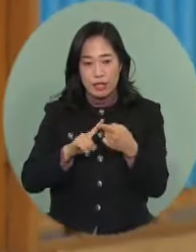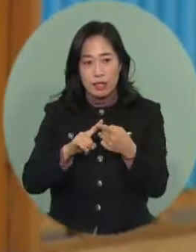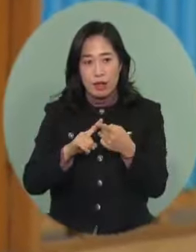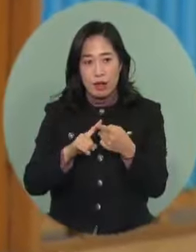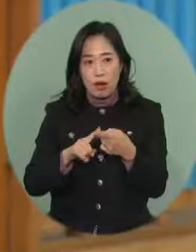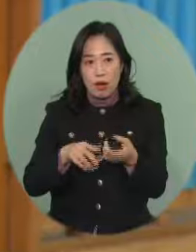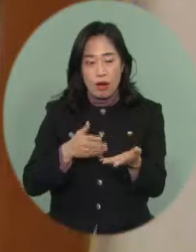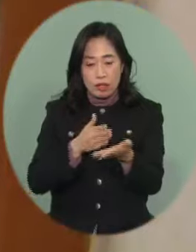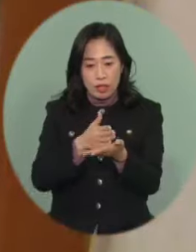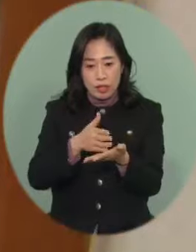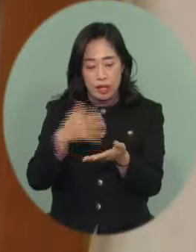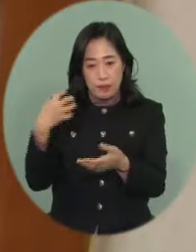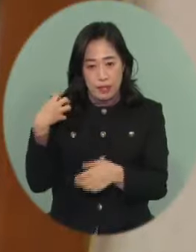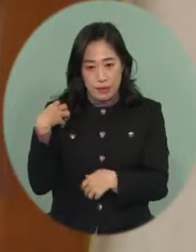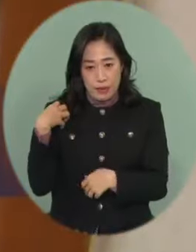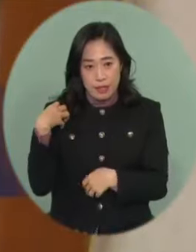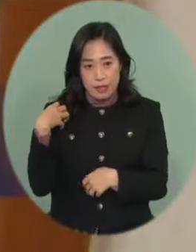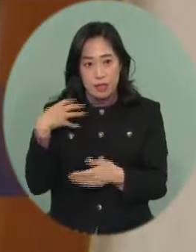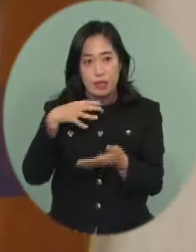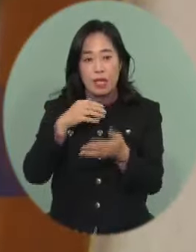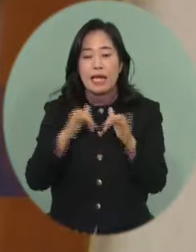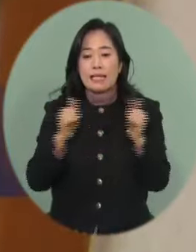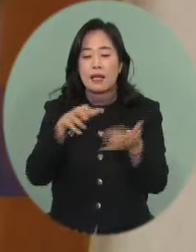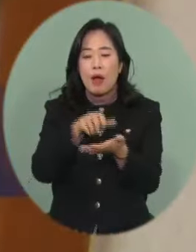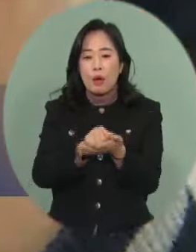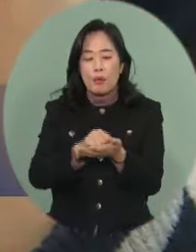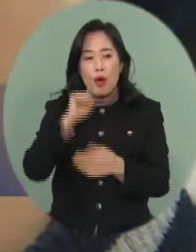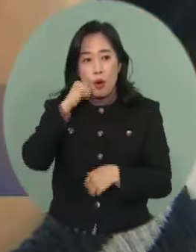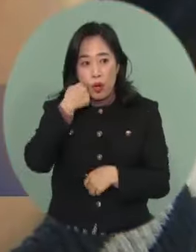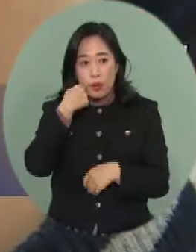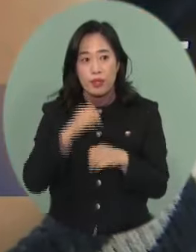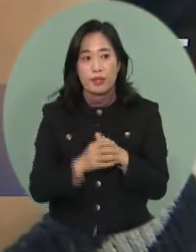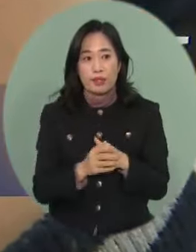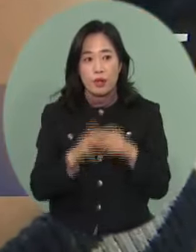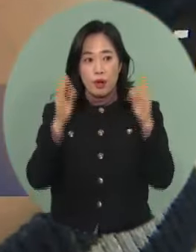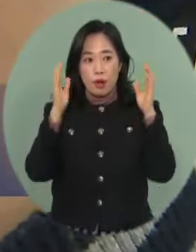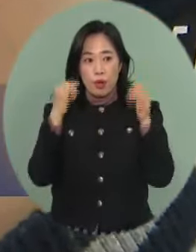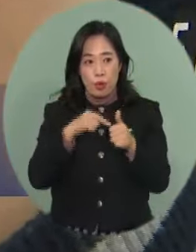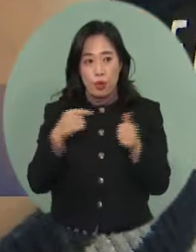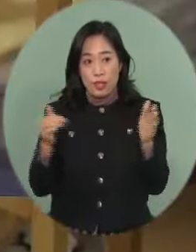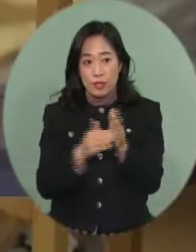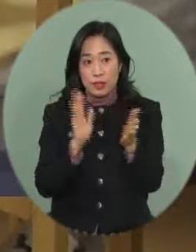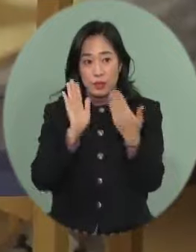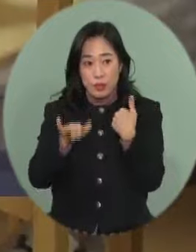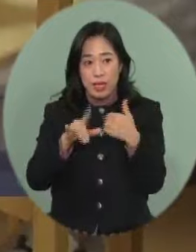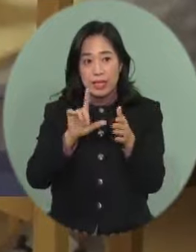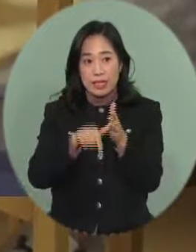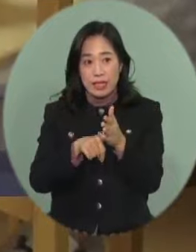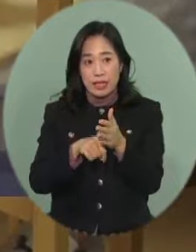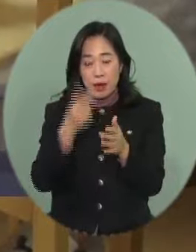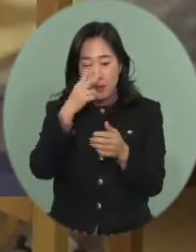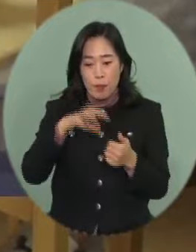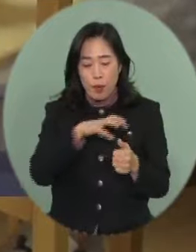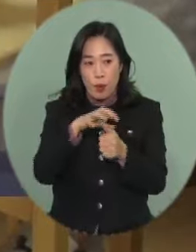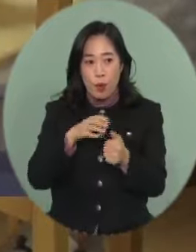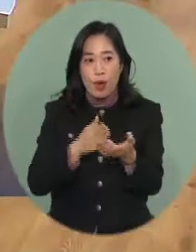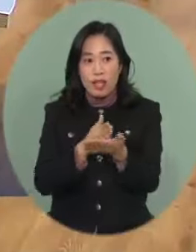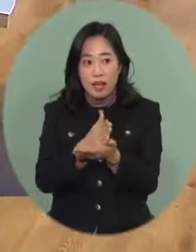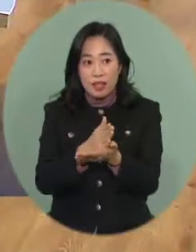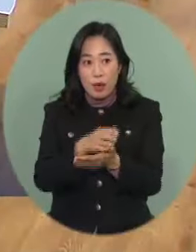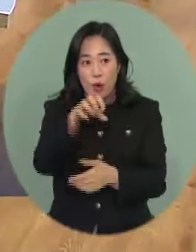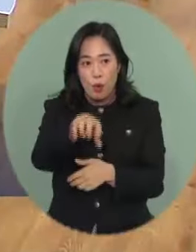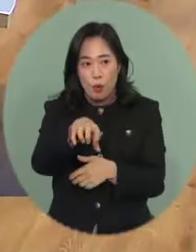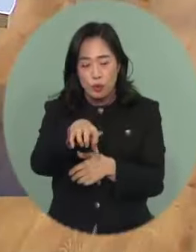겁니다. 교육이 끝나고 난그 뒤의 시간은 보육의 영역이거든요. 공간은 학교를 사용을 하되 운영이라거나 이런